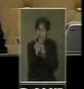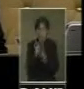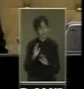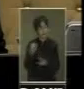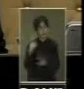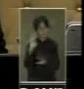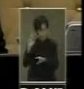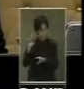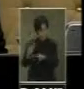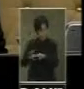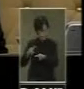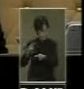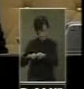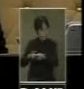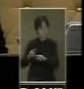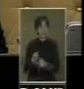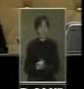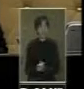ท่านนั่งลงได้แล้วครับท่านนั่ง